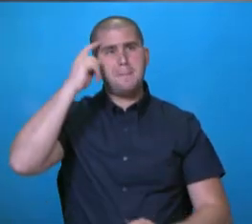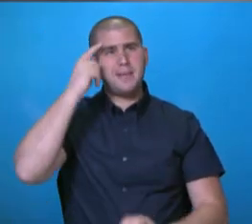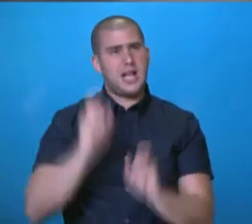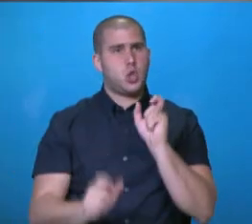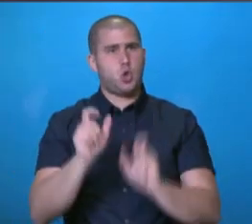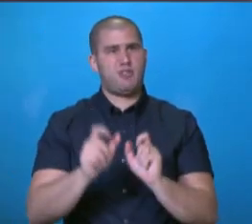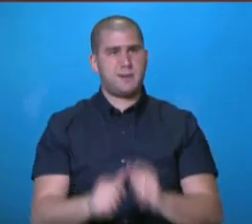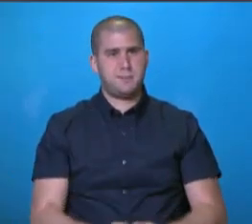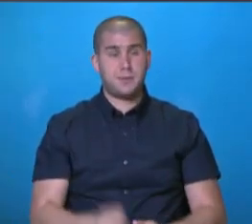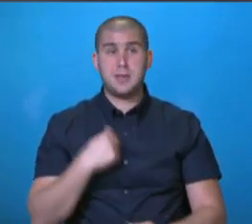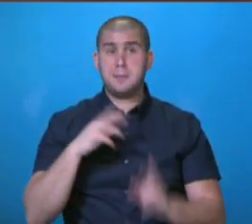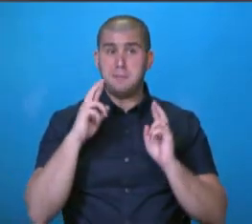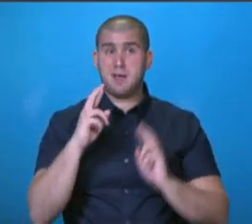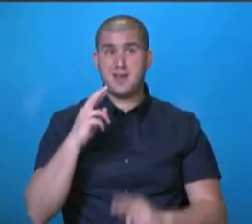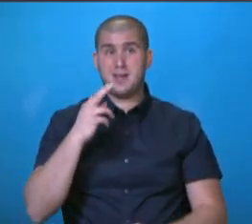התושבים.